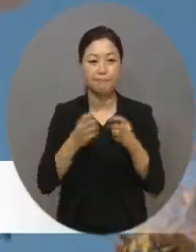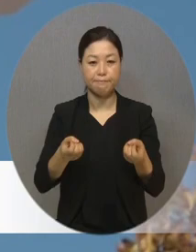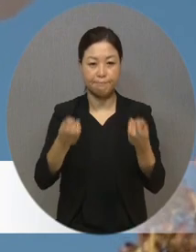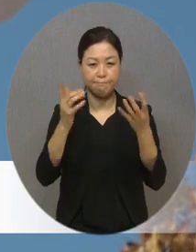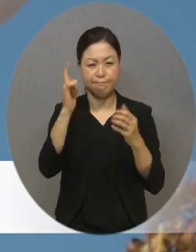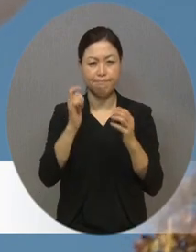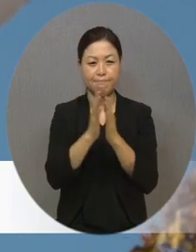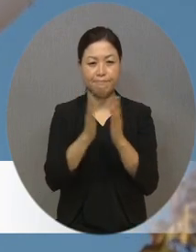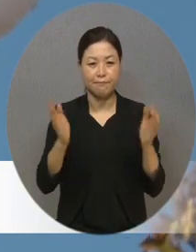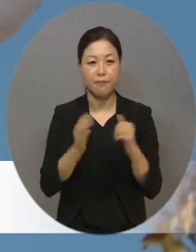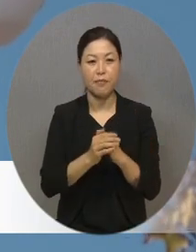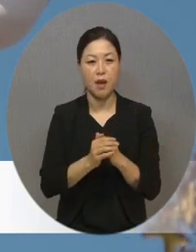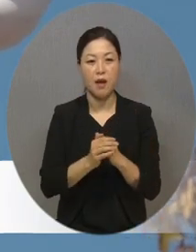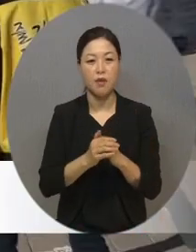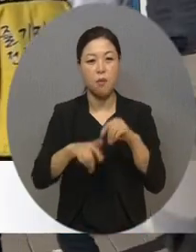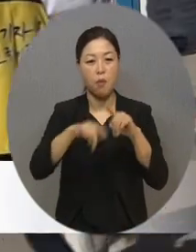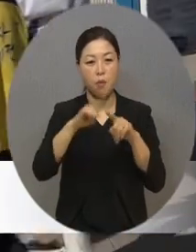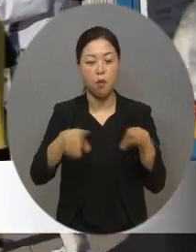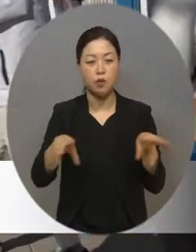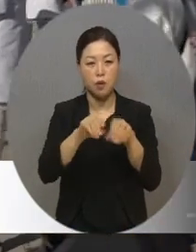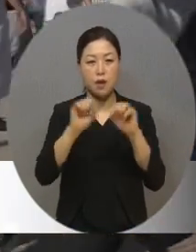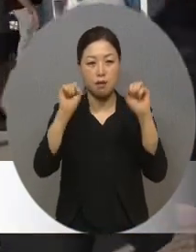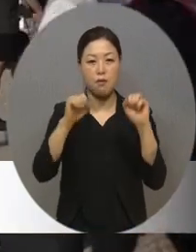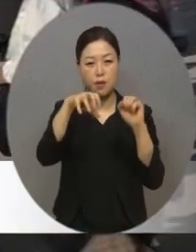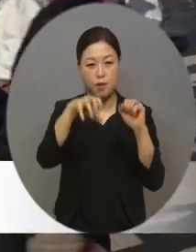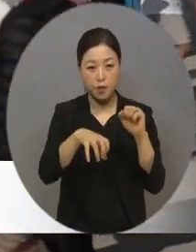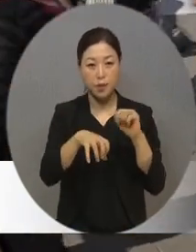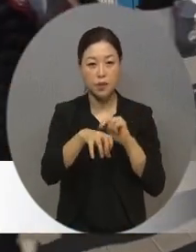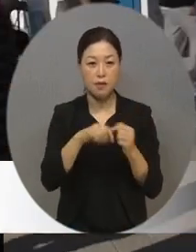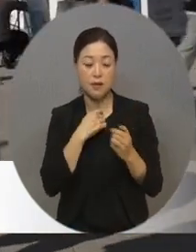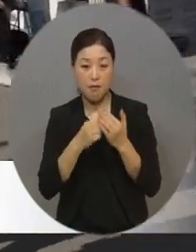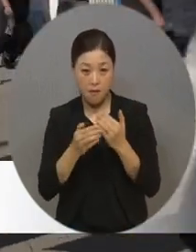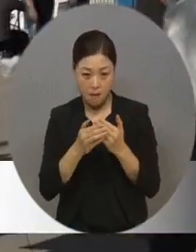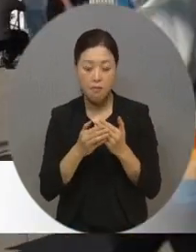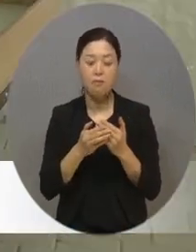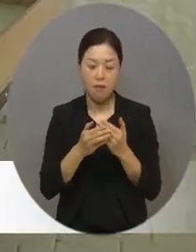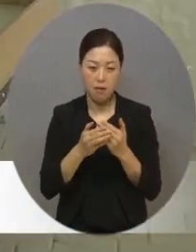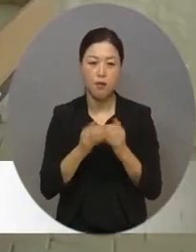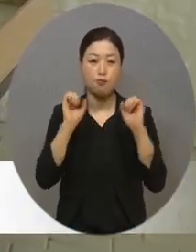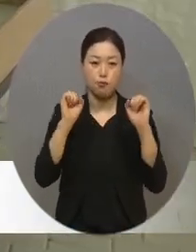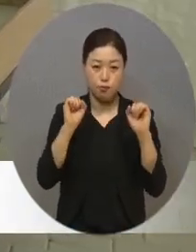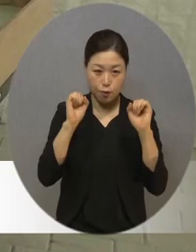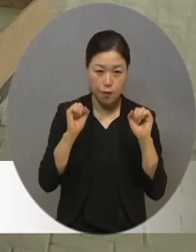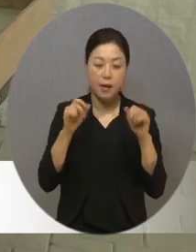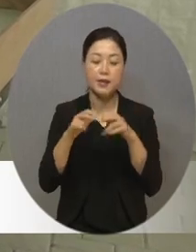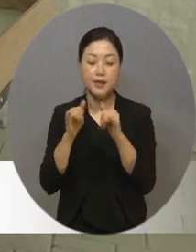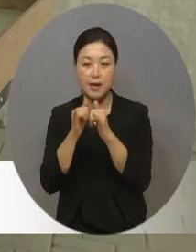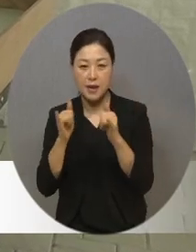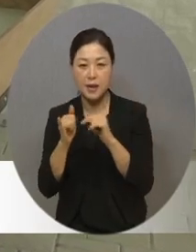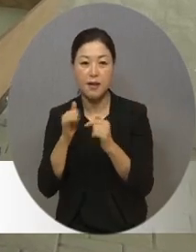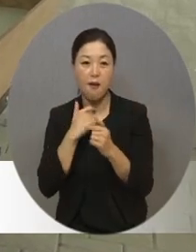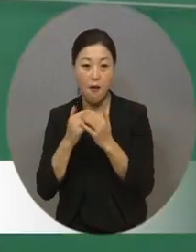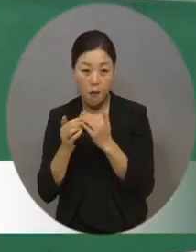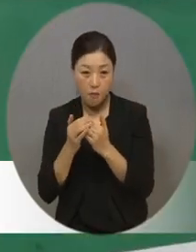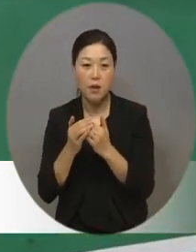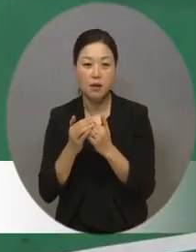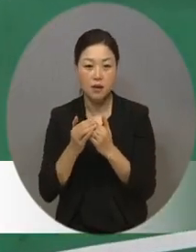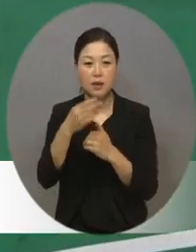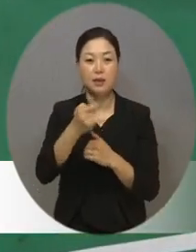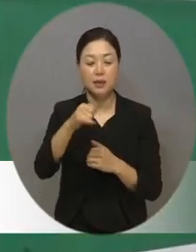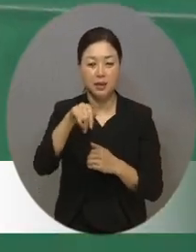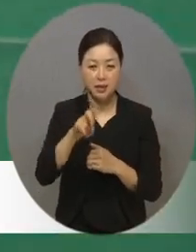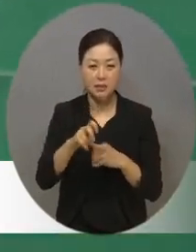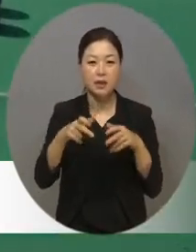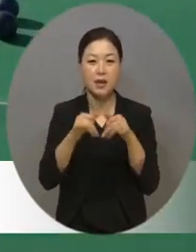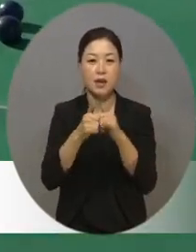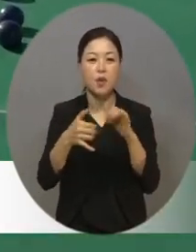알리는 목포종합경기장에서는 스포츠 체험형 장애인식 개선 프로그램인 드림 패럴림픽이 열렸습니다.